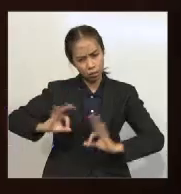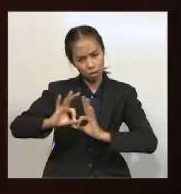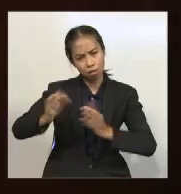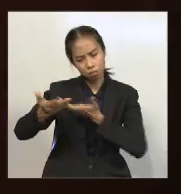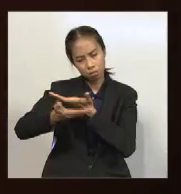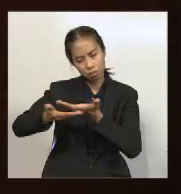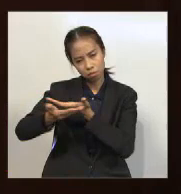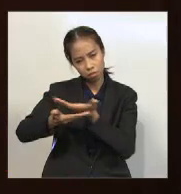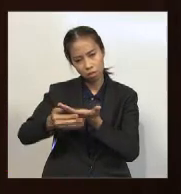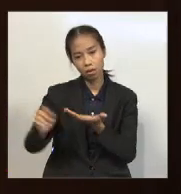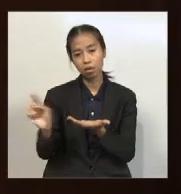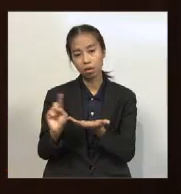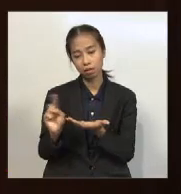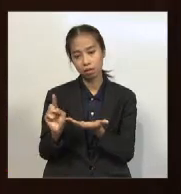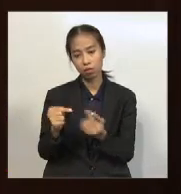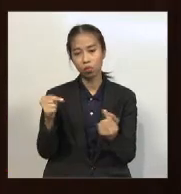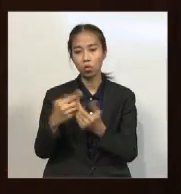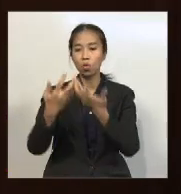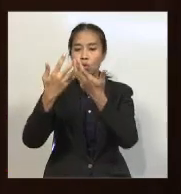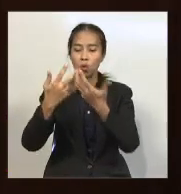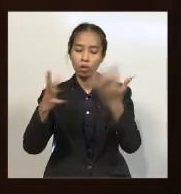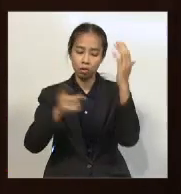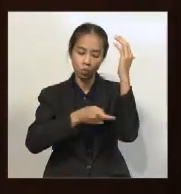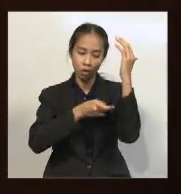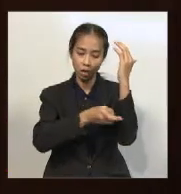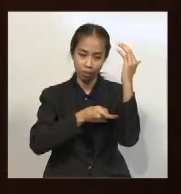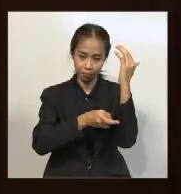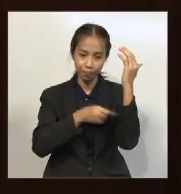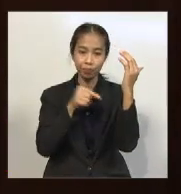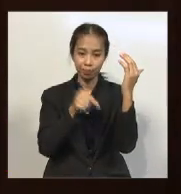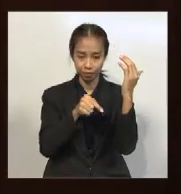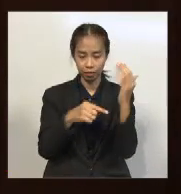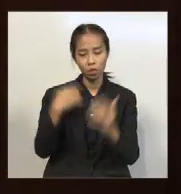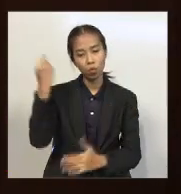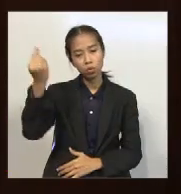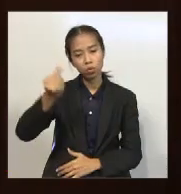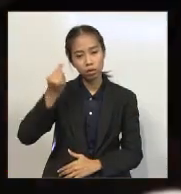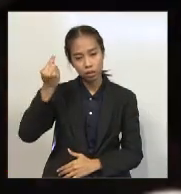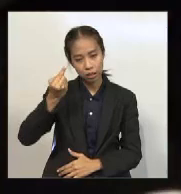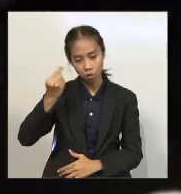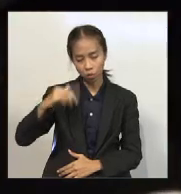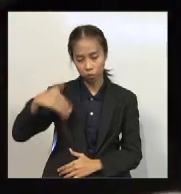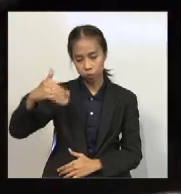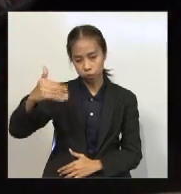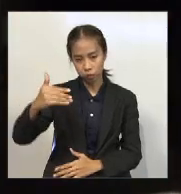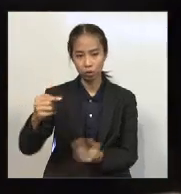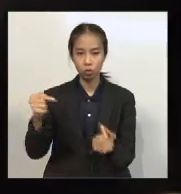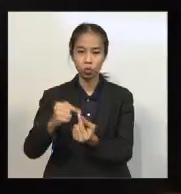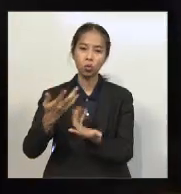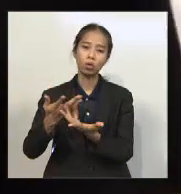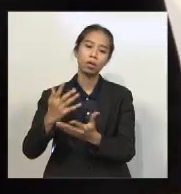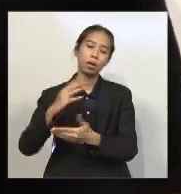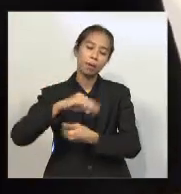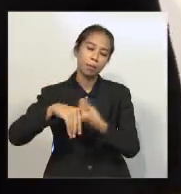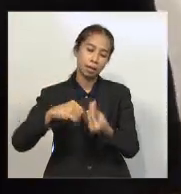ก็คือเรื่องของการพัฒนาอุตสาหกรรมยางพาราในพื้นที่พัฒนาด้านการท่องเที่ยวเดินหน้าพัฒนาระเบียงเศรษฐกิจที่